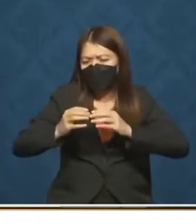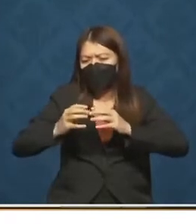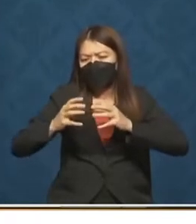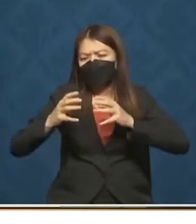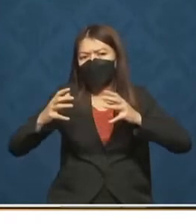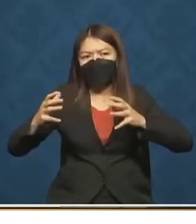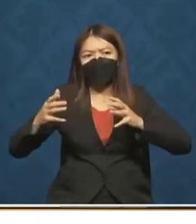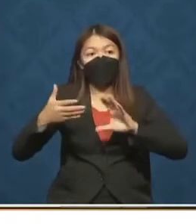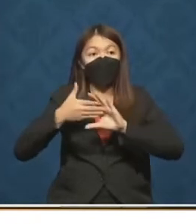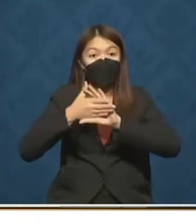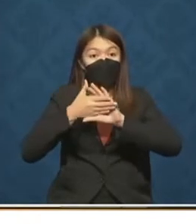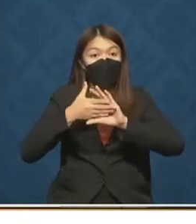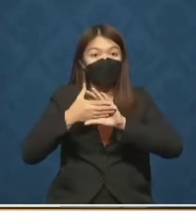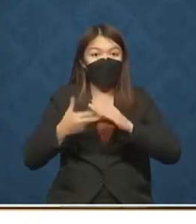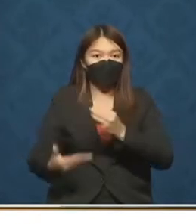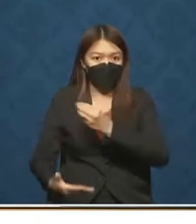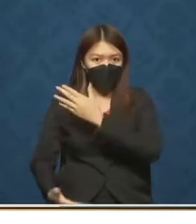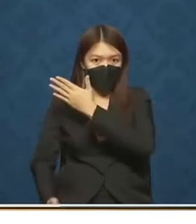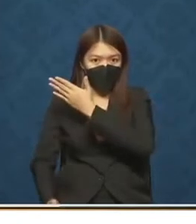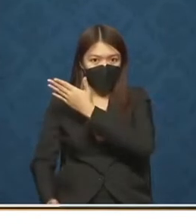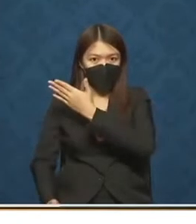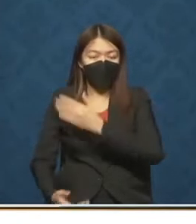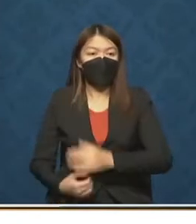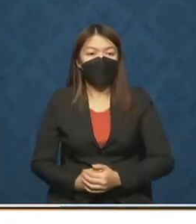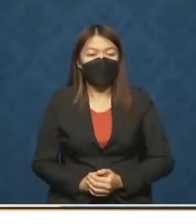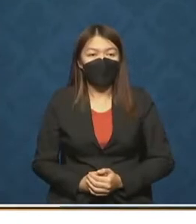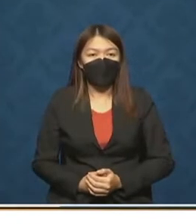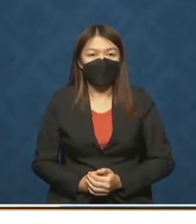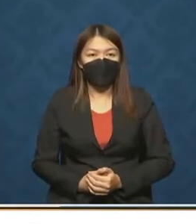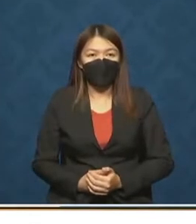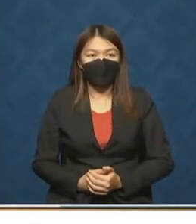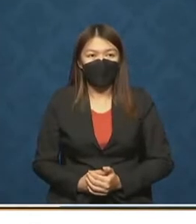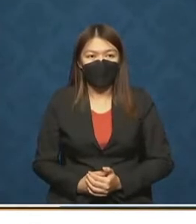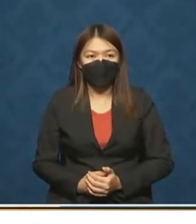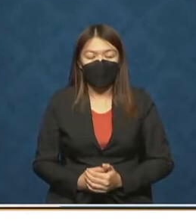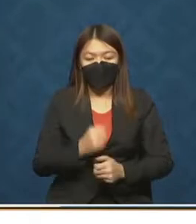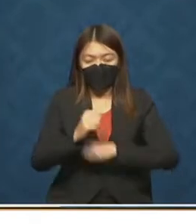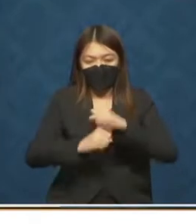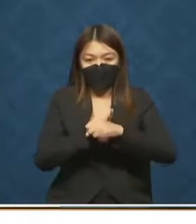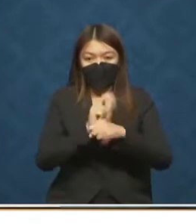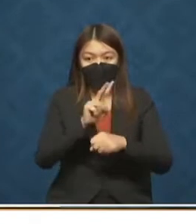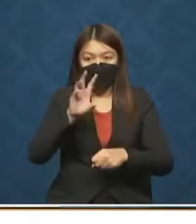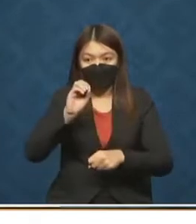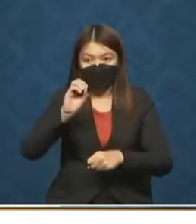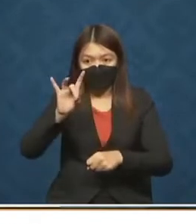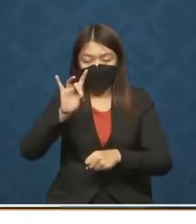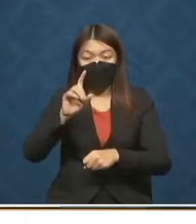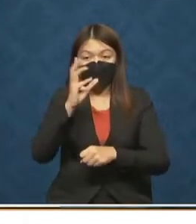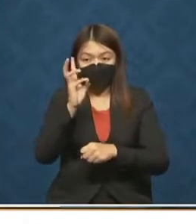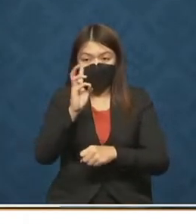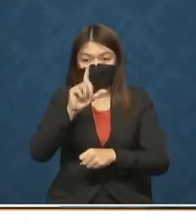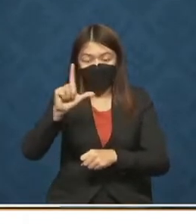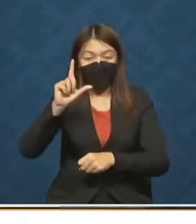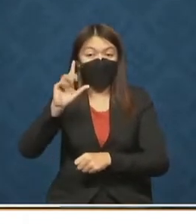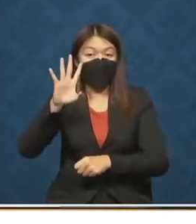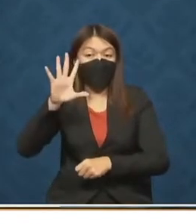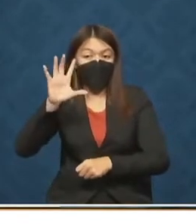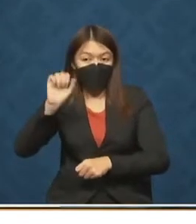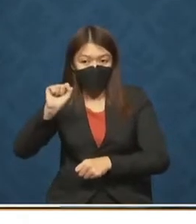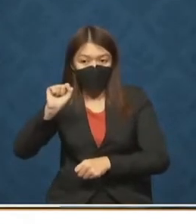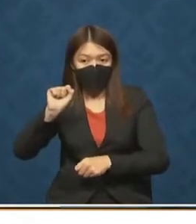ี ขอสไลด้วยนะคะจำนนกระเศษตกต์ ปี 2558 มีประมาณ 6500 explosion